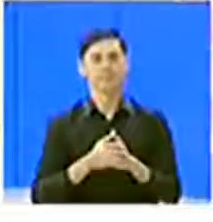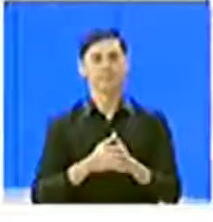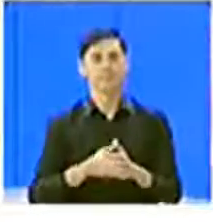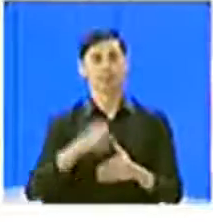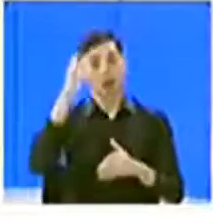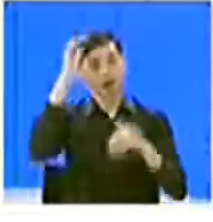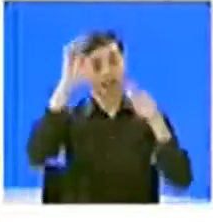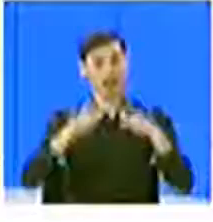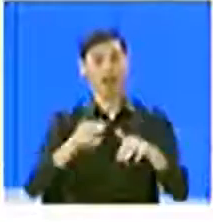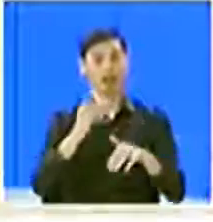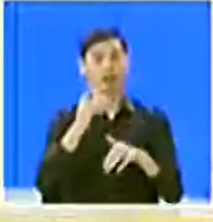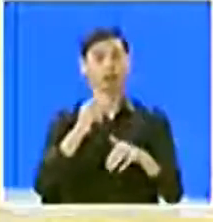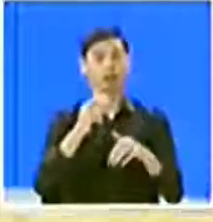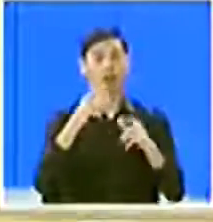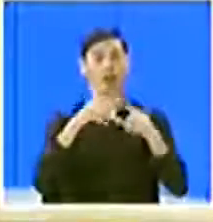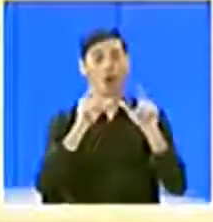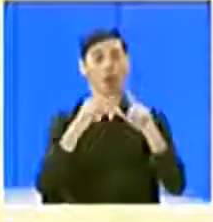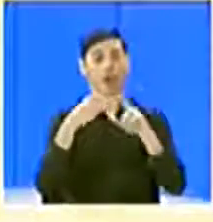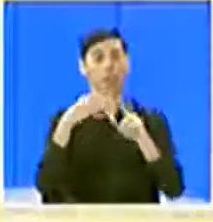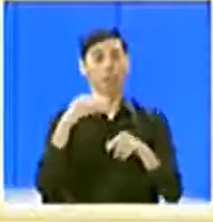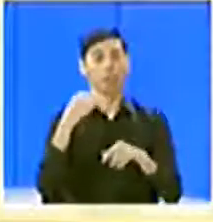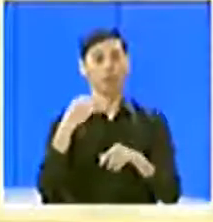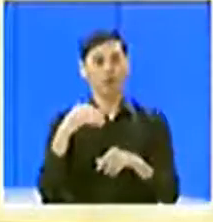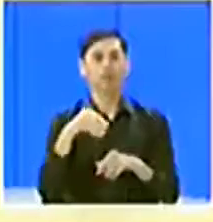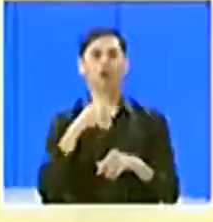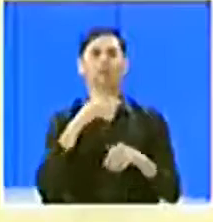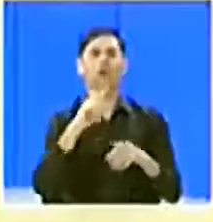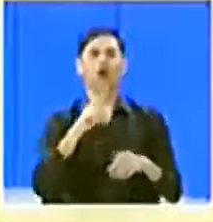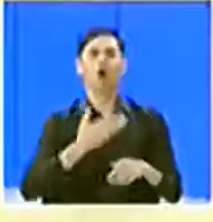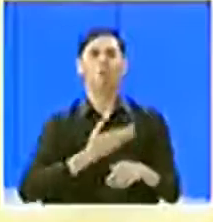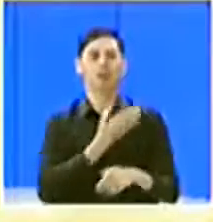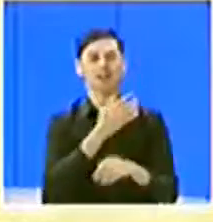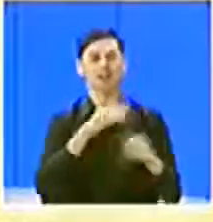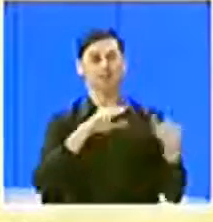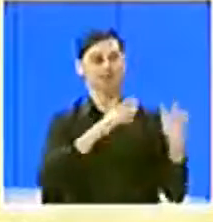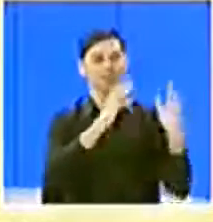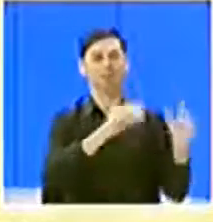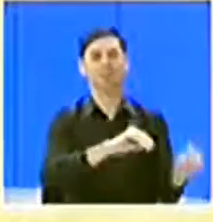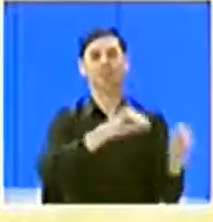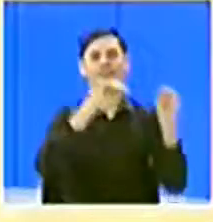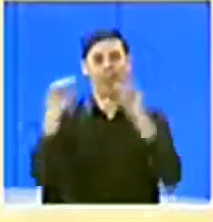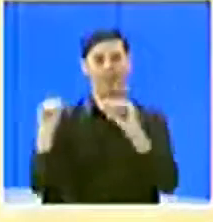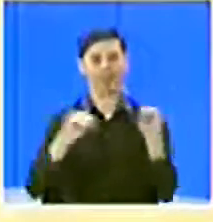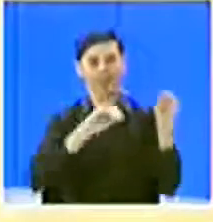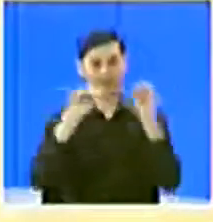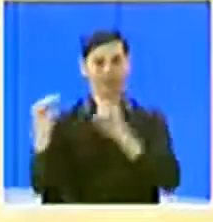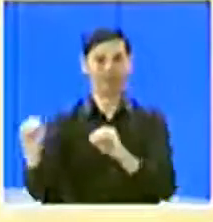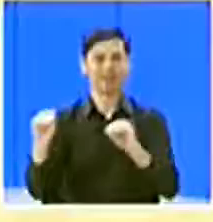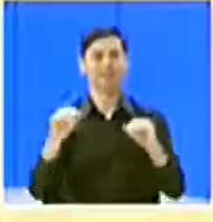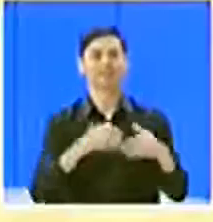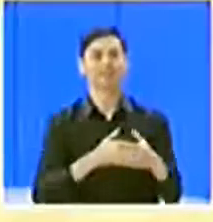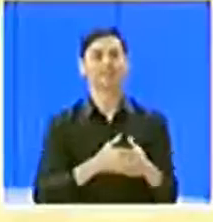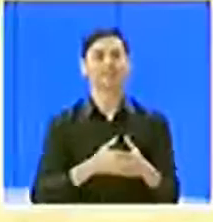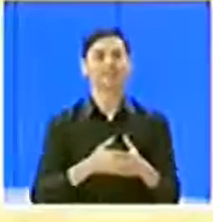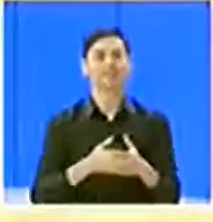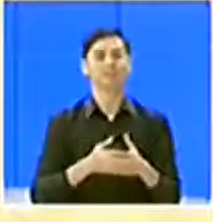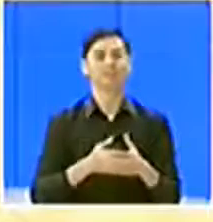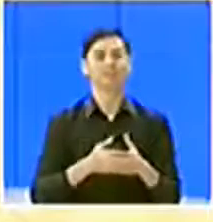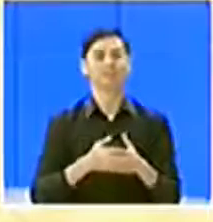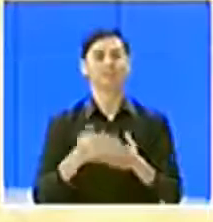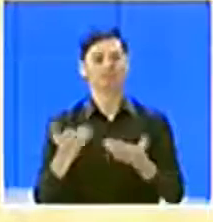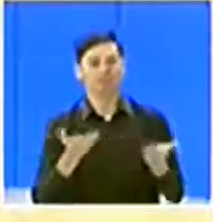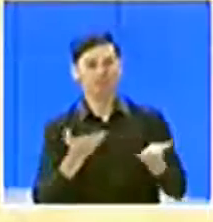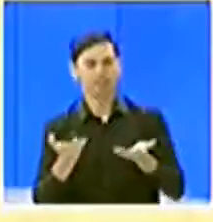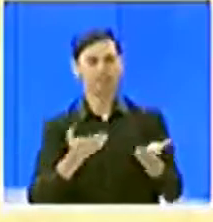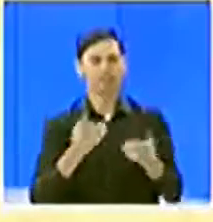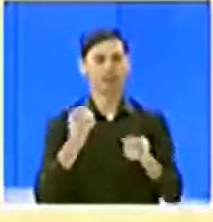Rusun merupakan rumah baru bagi mereka, para warga yang telah direlokasi. Mereka dapat menikmati fasilitas dan gratis iuran sewa